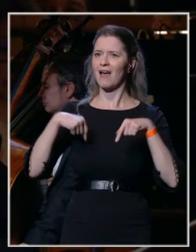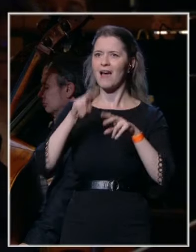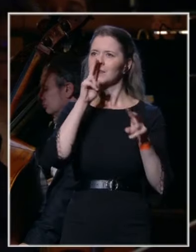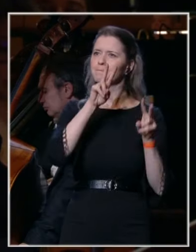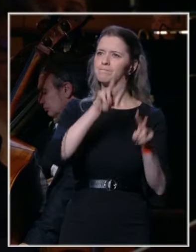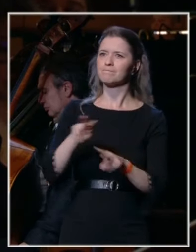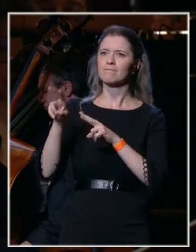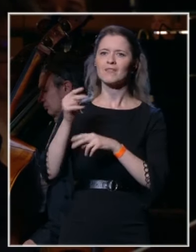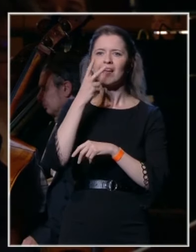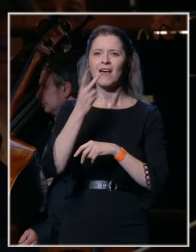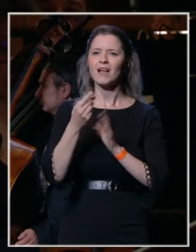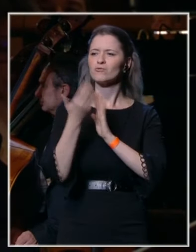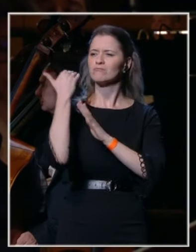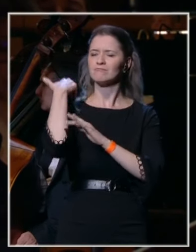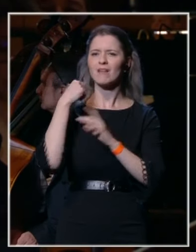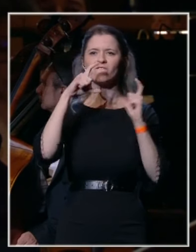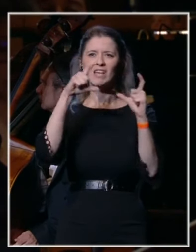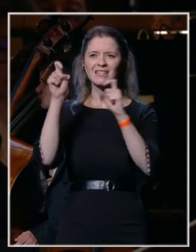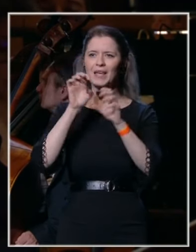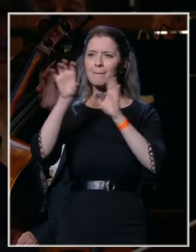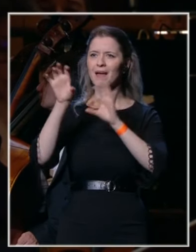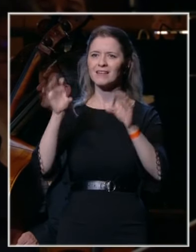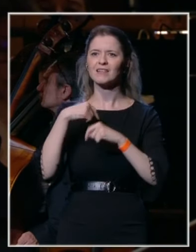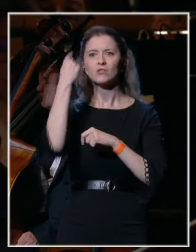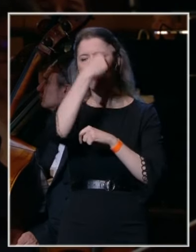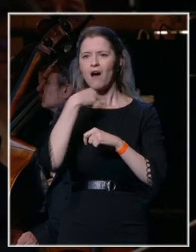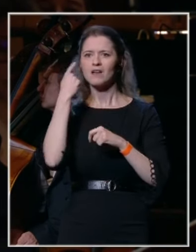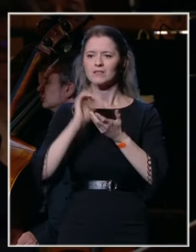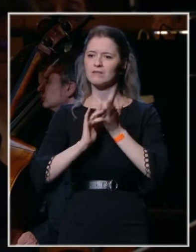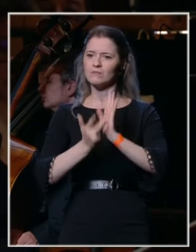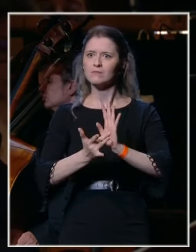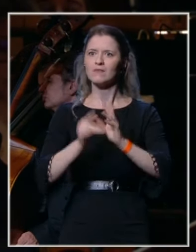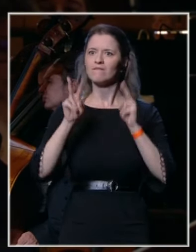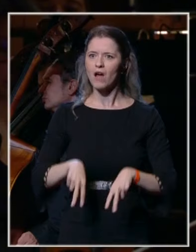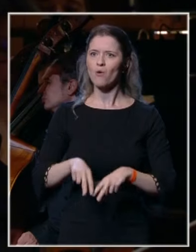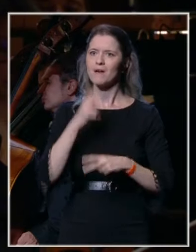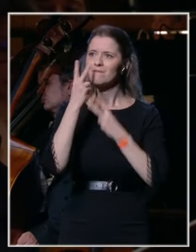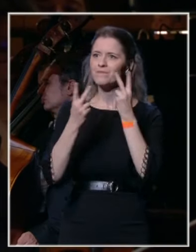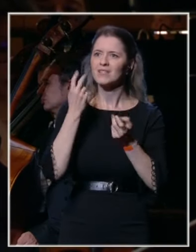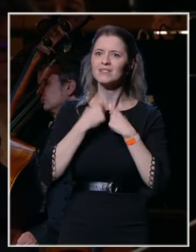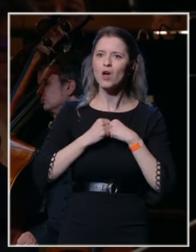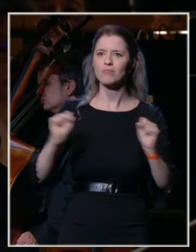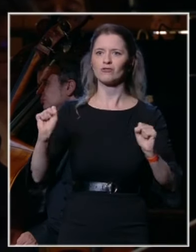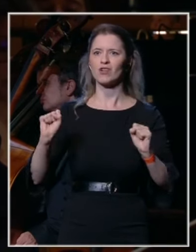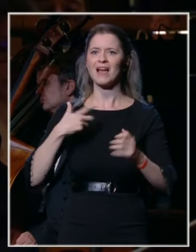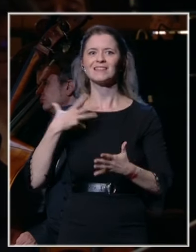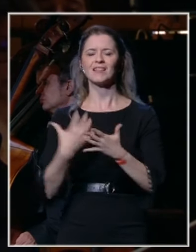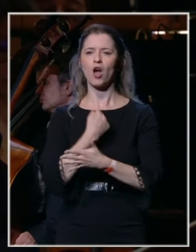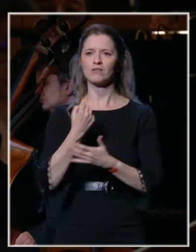korabeli fényképeken, ahogy kiül arcukra a szabadság és a diadal